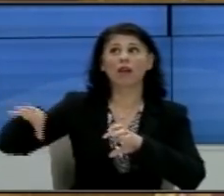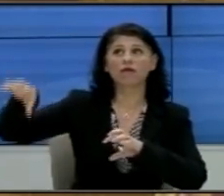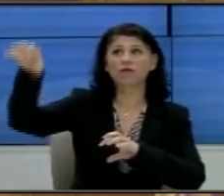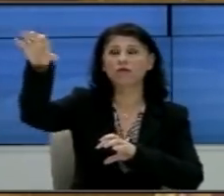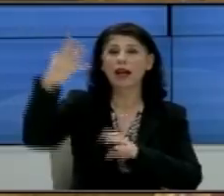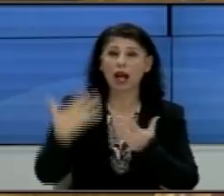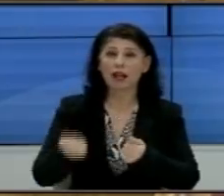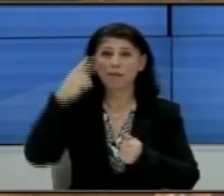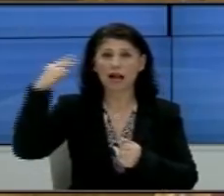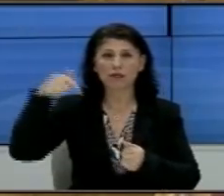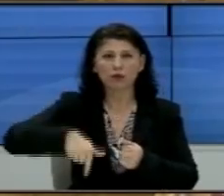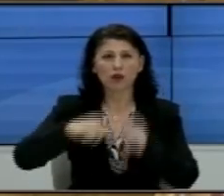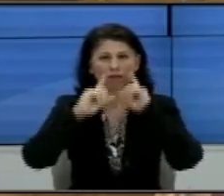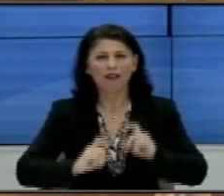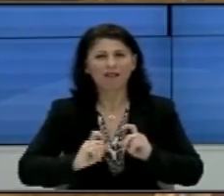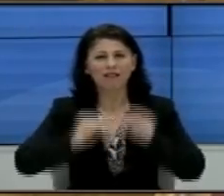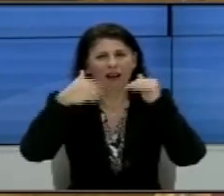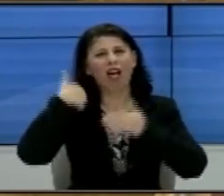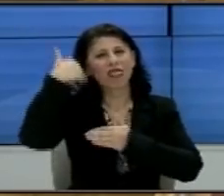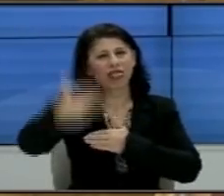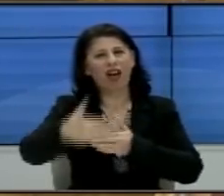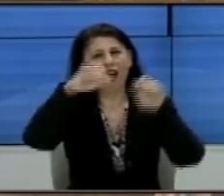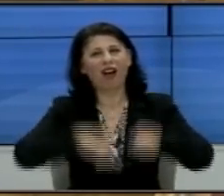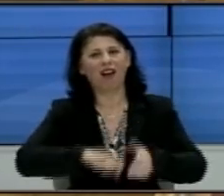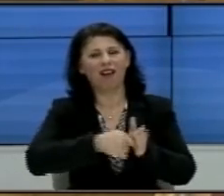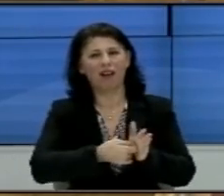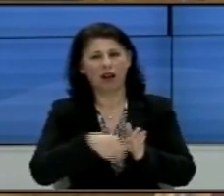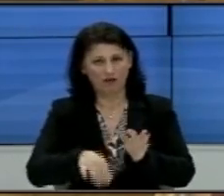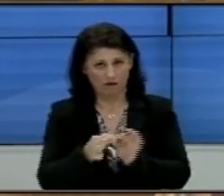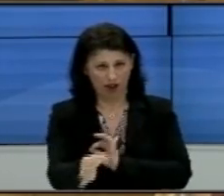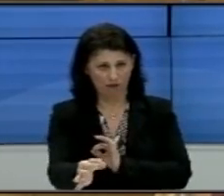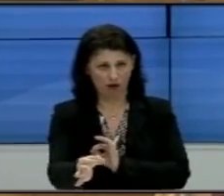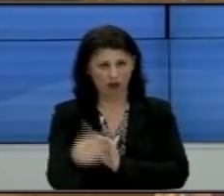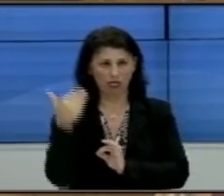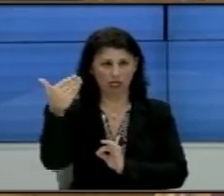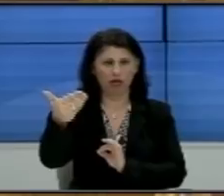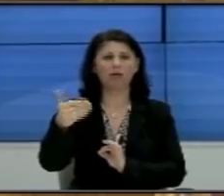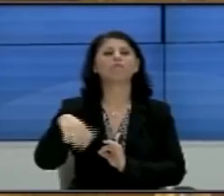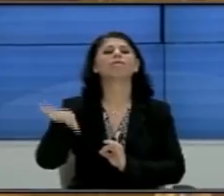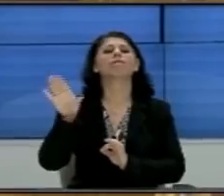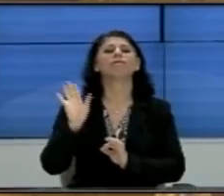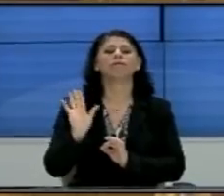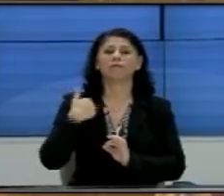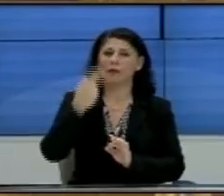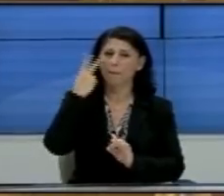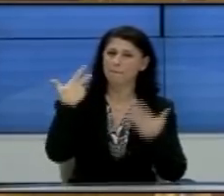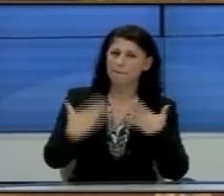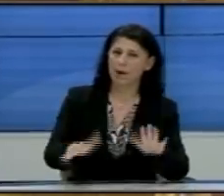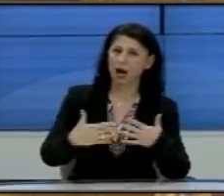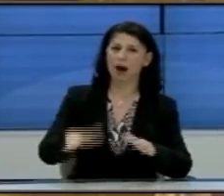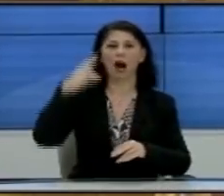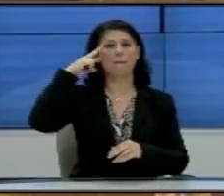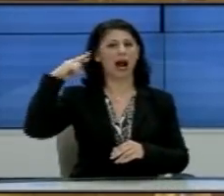στα πανεπιστήμια, όλα αυτά δεν πρόκειται να εφαρμοστούν στην πράξη. Ήδη, άλλωστε, οι